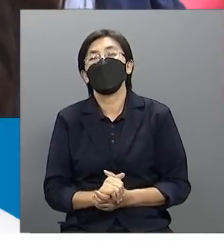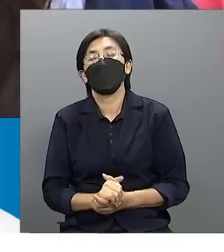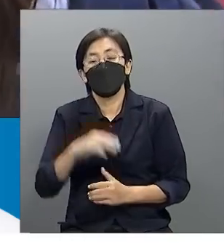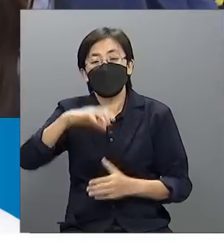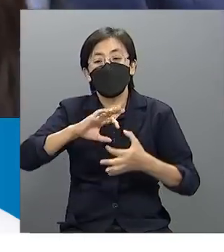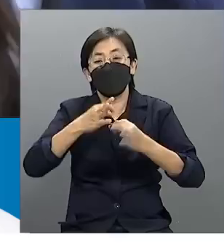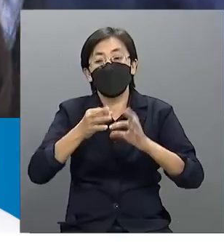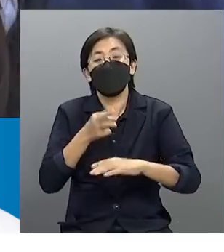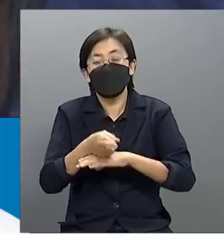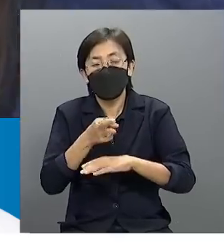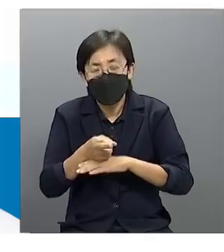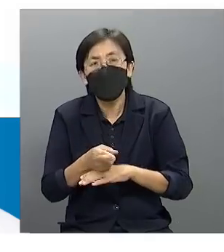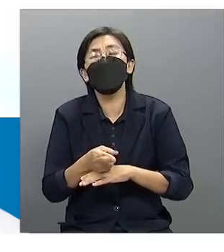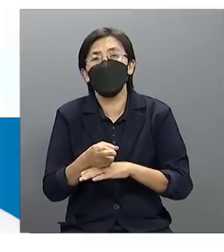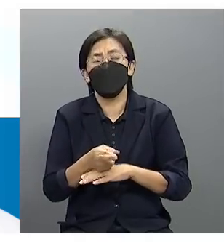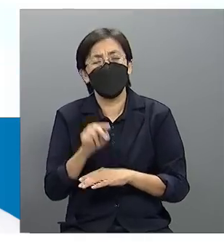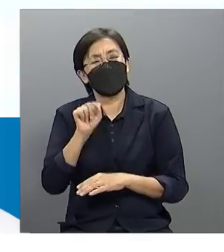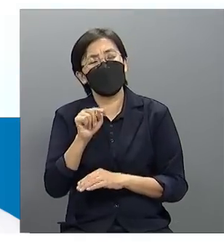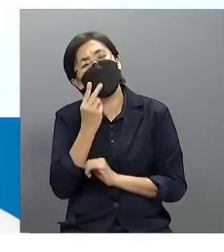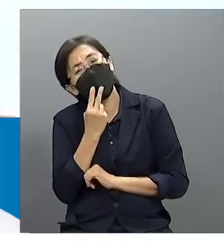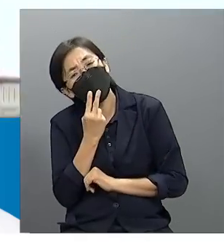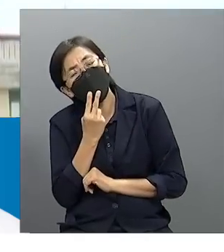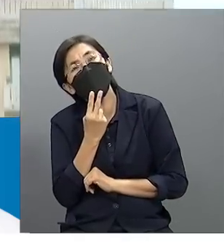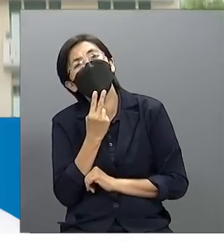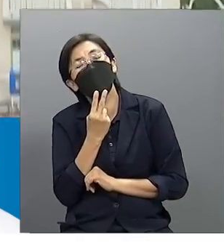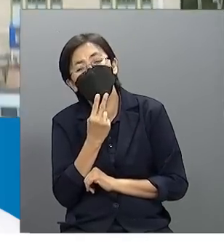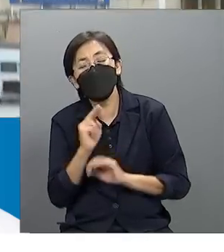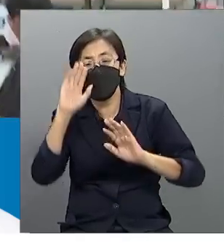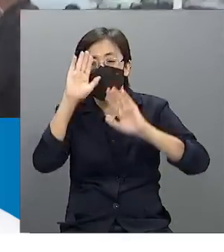ที่น่าจะมีผลต่อการตัดสินใจในการโหวตเลือกคุณอัศวินในช่วงโค้งสุดท้ายครับ